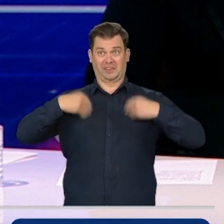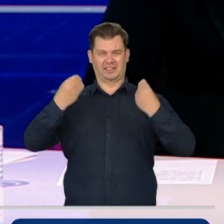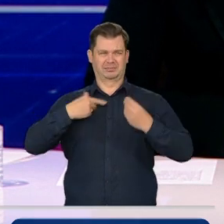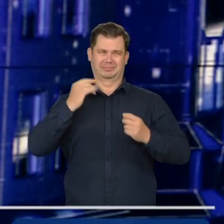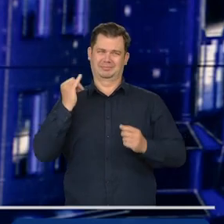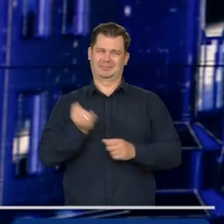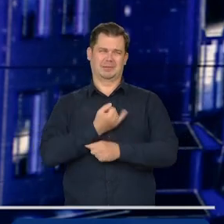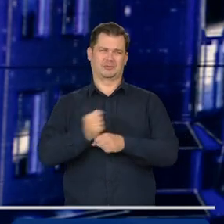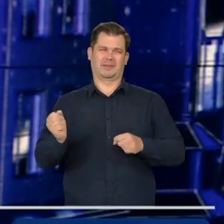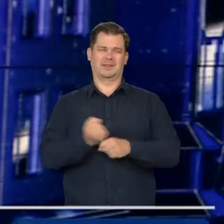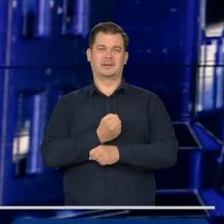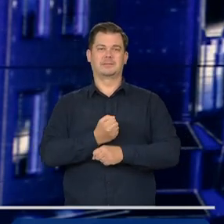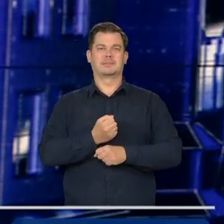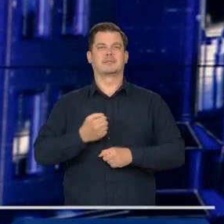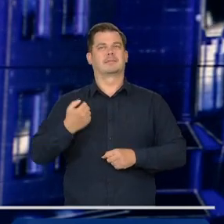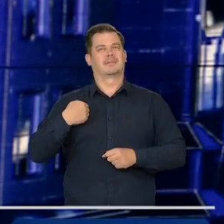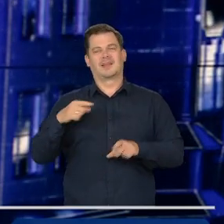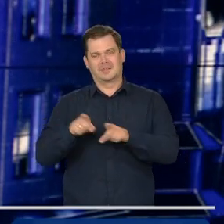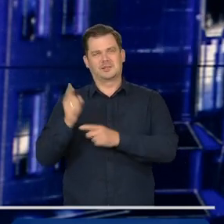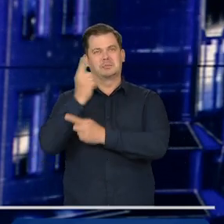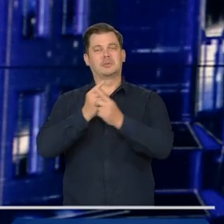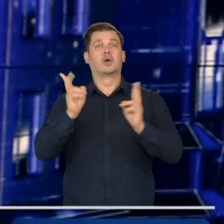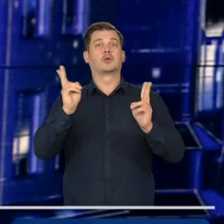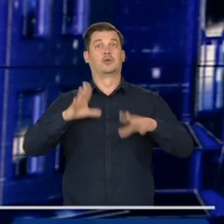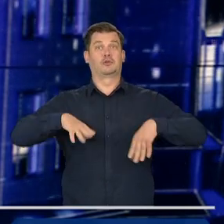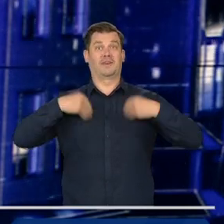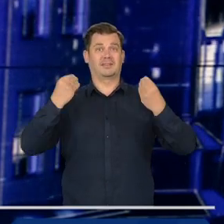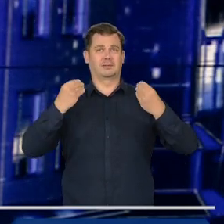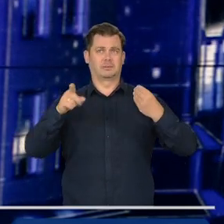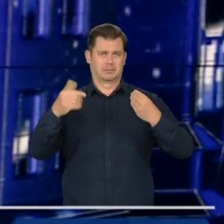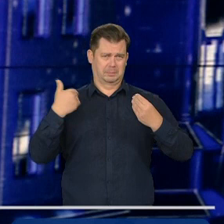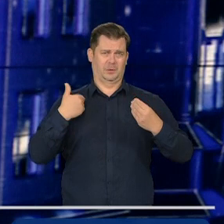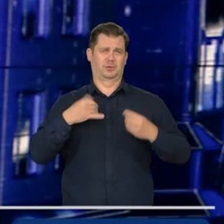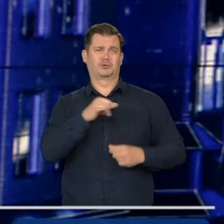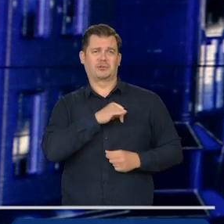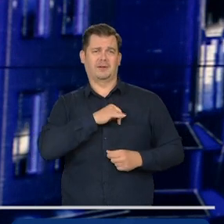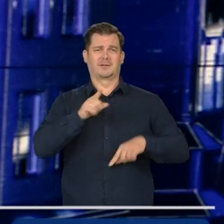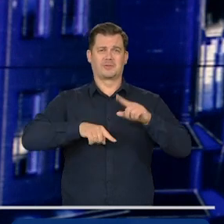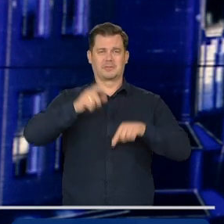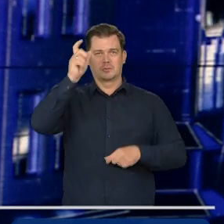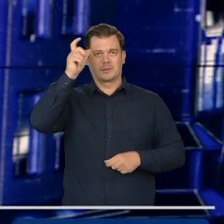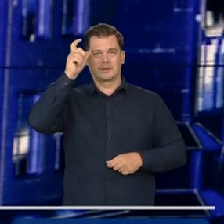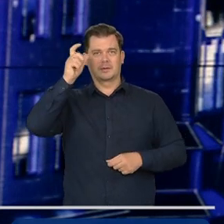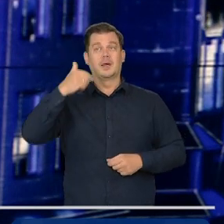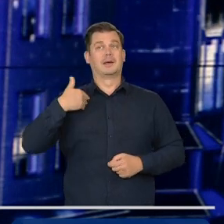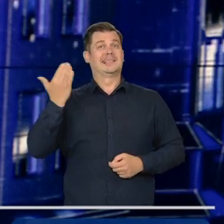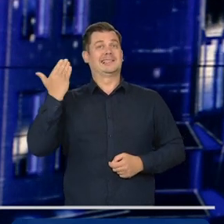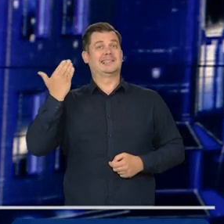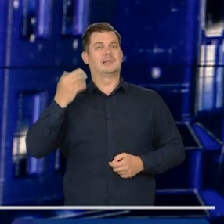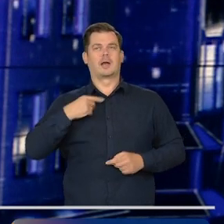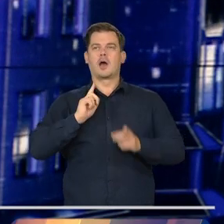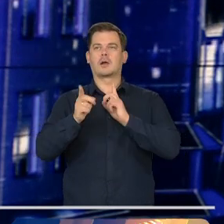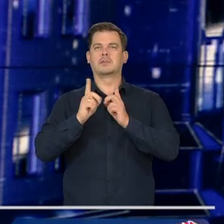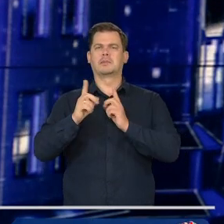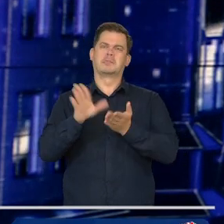świętości? Ja myślę, że większość świętych to są tacy zwykli grzesznicy. Zresztą tak niedawno teraz rozmawiałem tutaj, że jakby